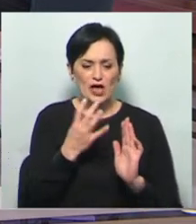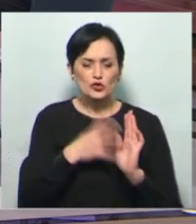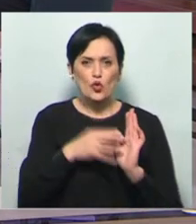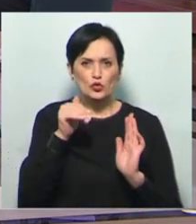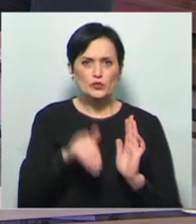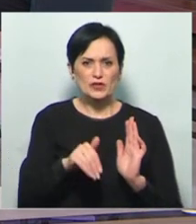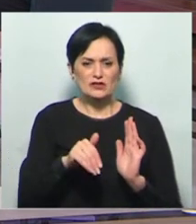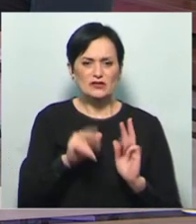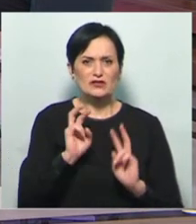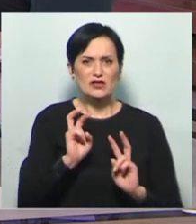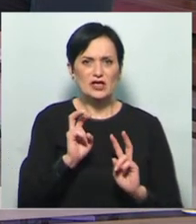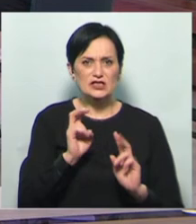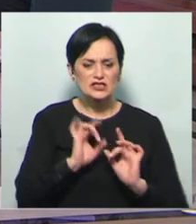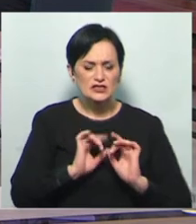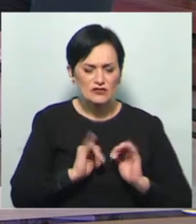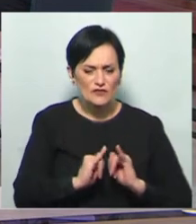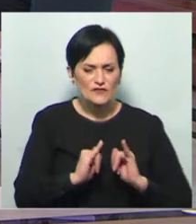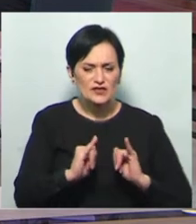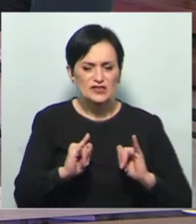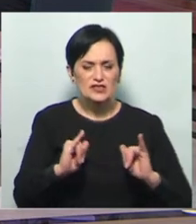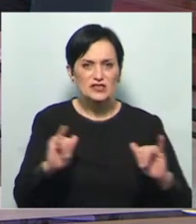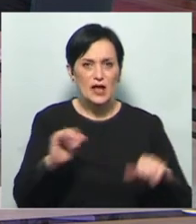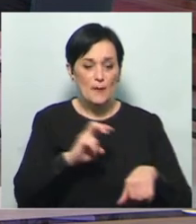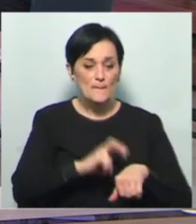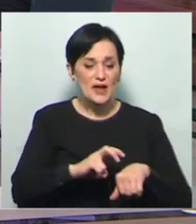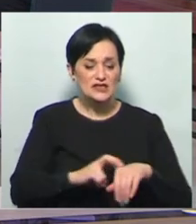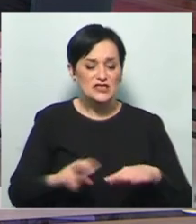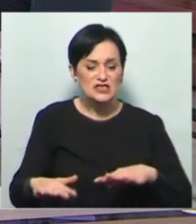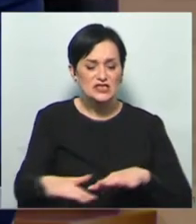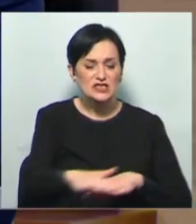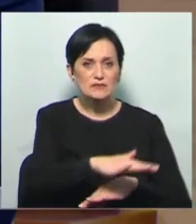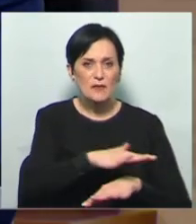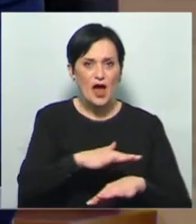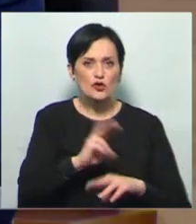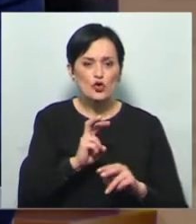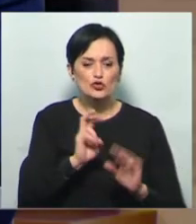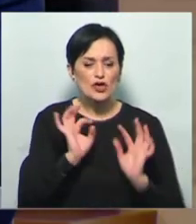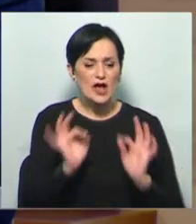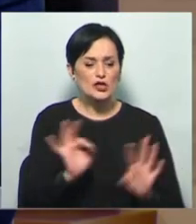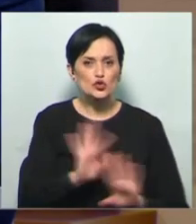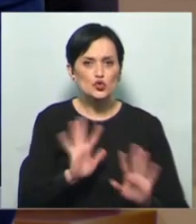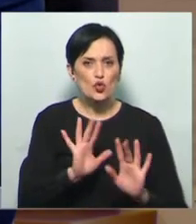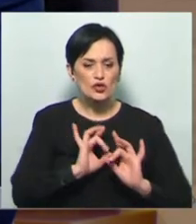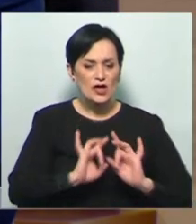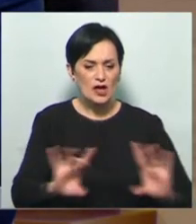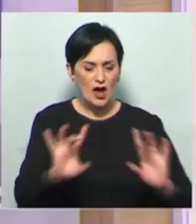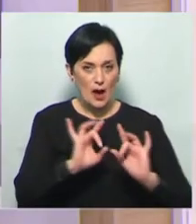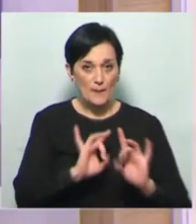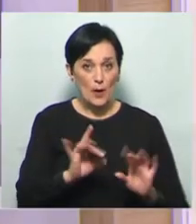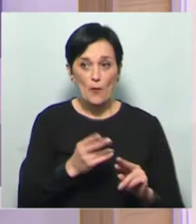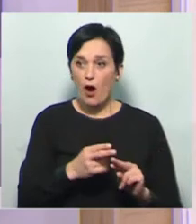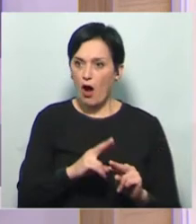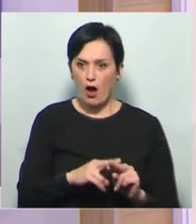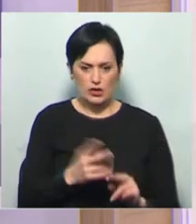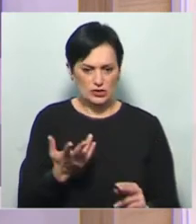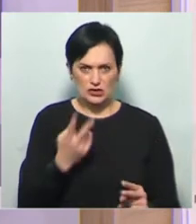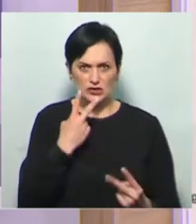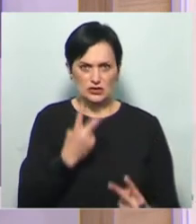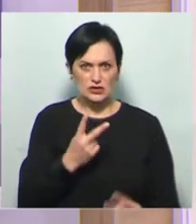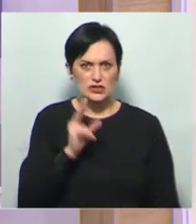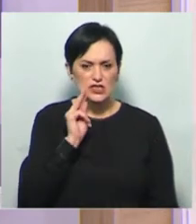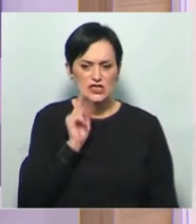250,000 ფეიქ ნიუსი ვრცელდება მედიცინის სფეროში, რა თქმა უნდა. ძალიან დრამატულია ეს რიცხვი, უნდა ვაღიაროთ,